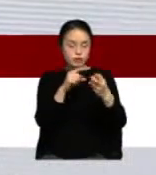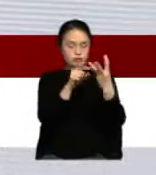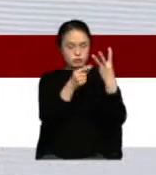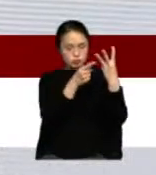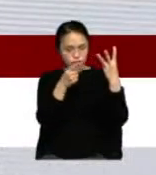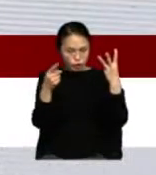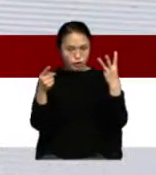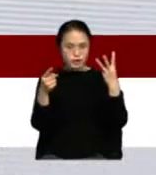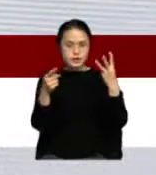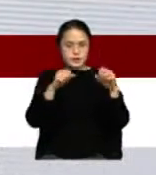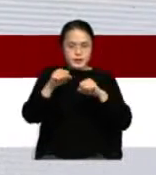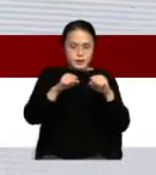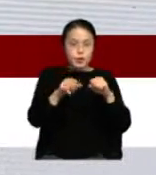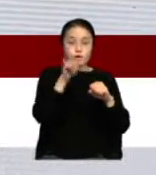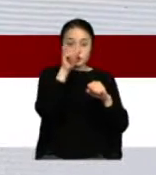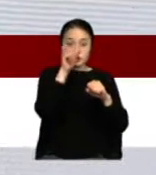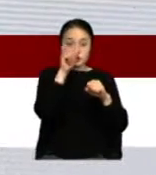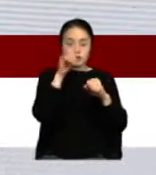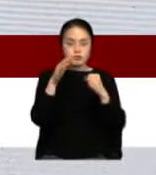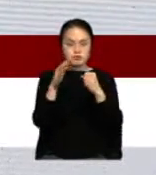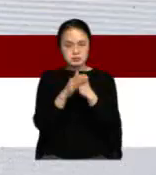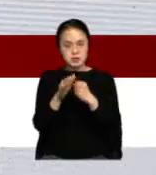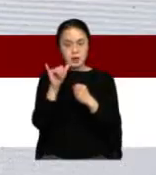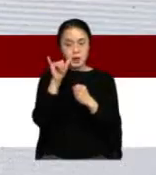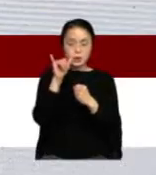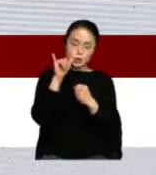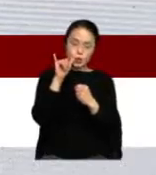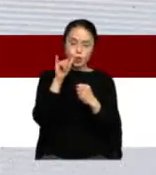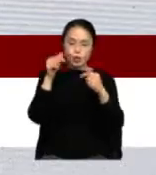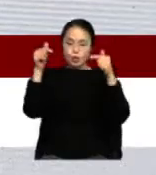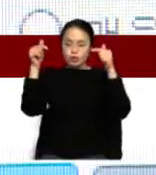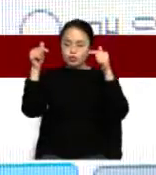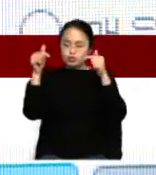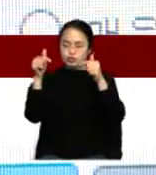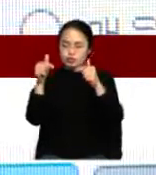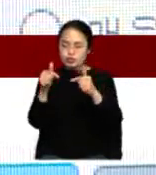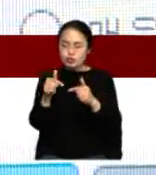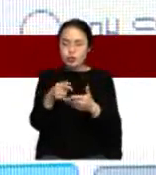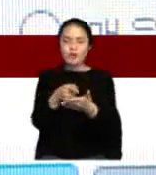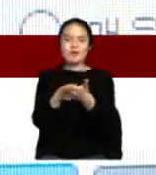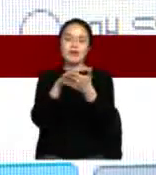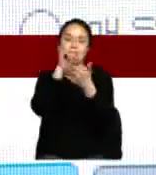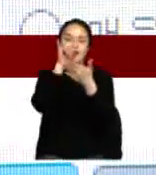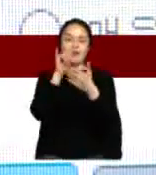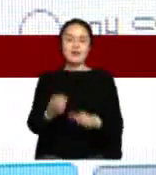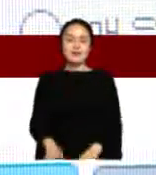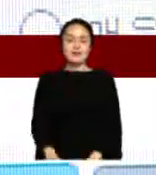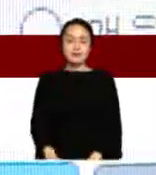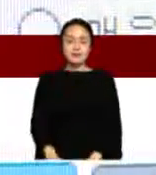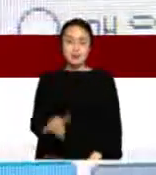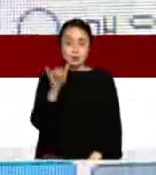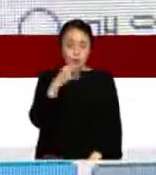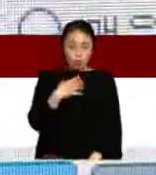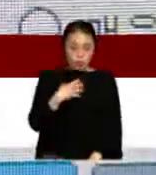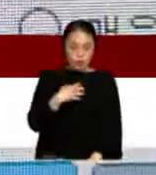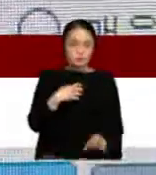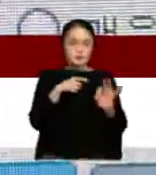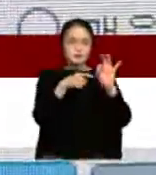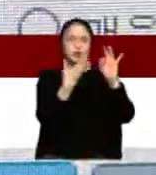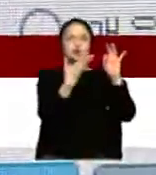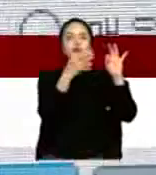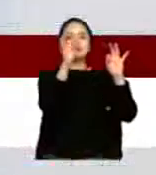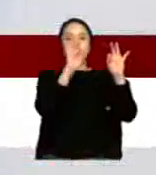실체도 조사를 벌였다고 밝혔습니다 그 결과 스마트폰 중독 위험률을 은 10.9% 로 이는 전국